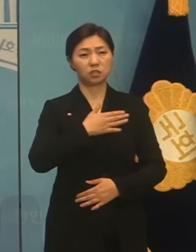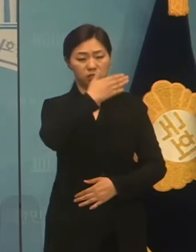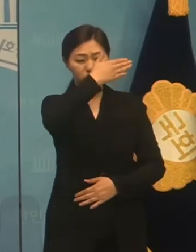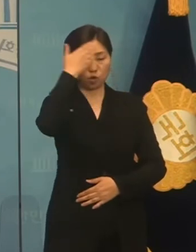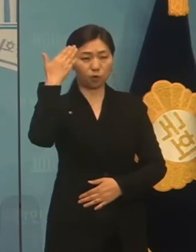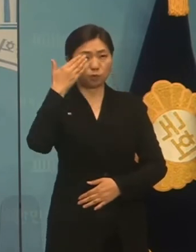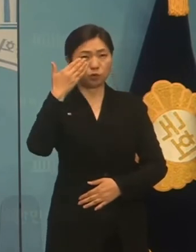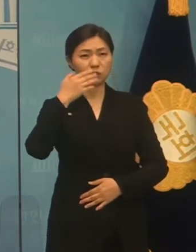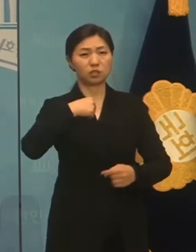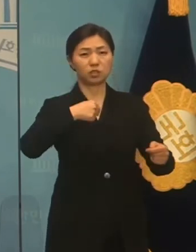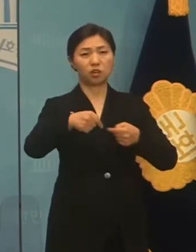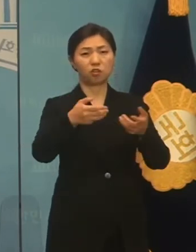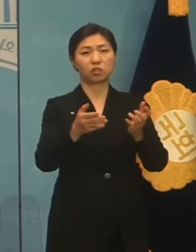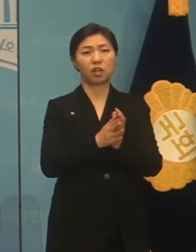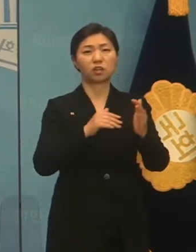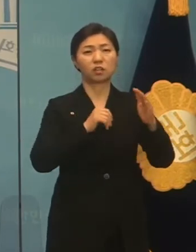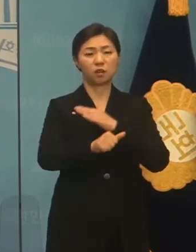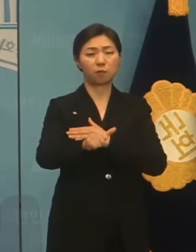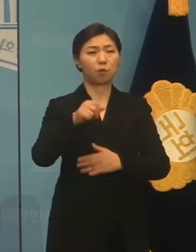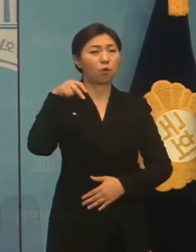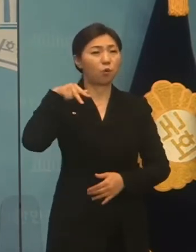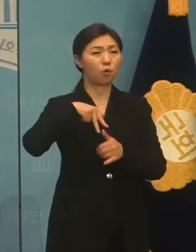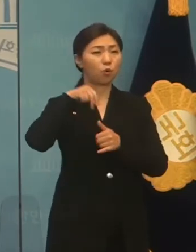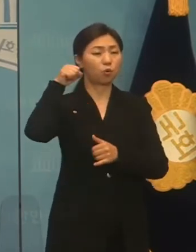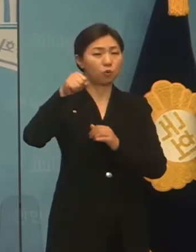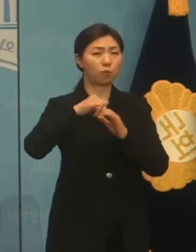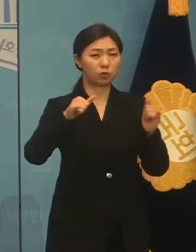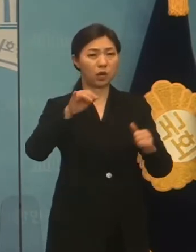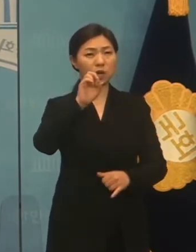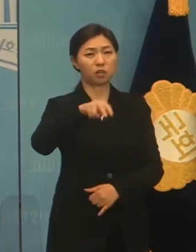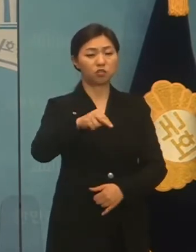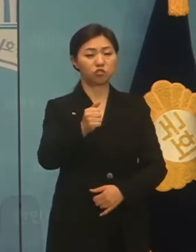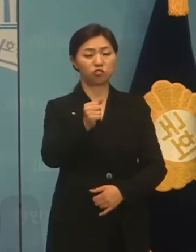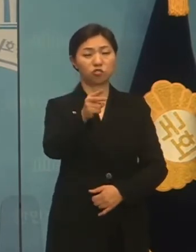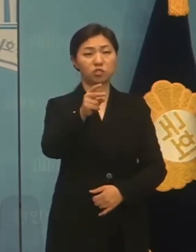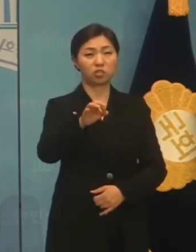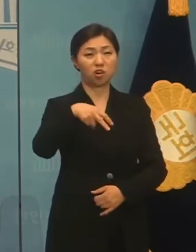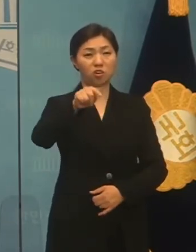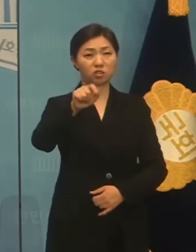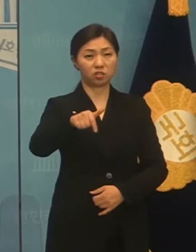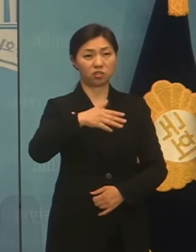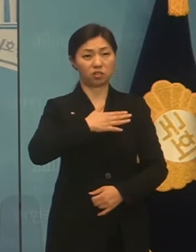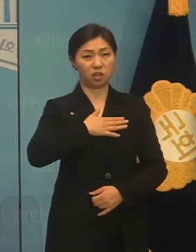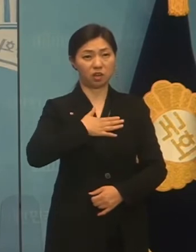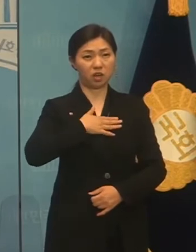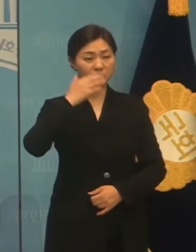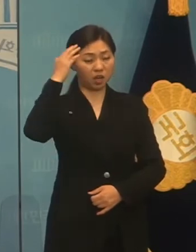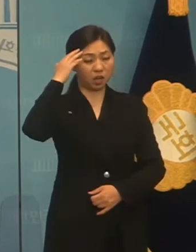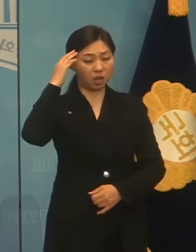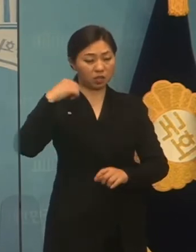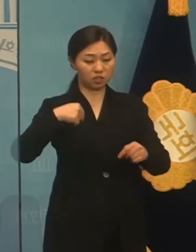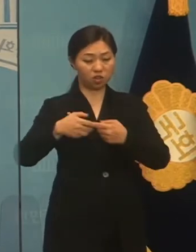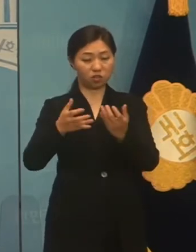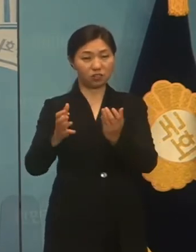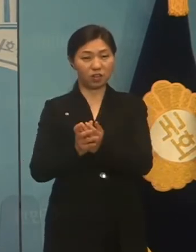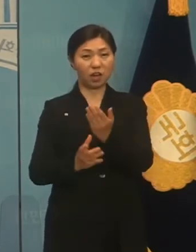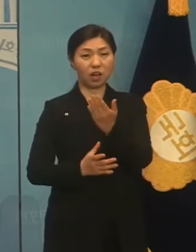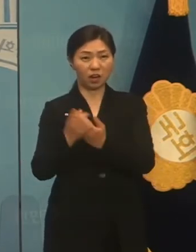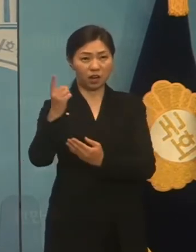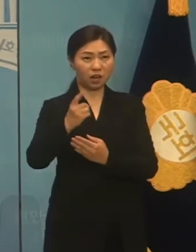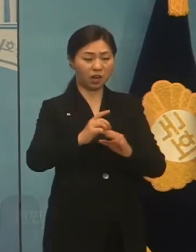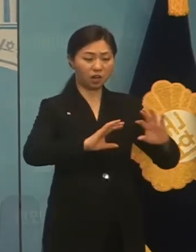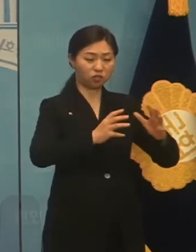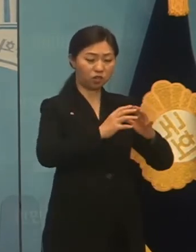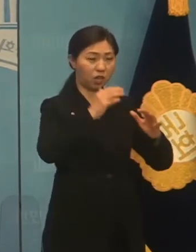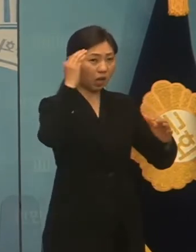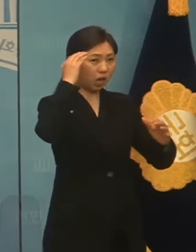윤영석이 당을 하나로 대한민국 국민을 하나로 만들어내겠습니다.